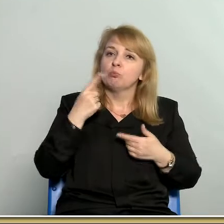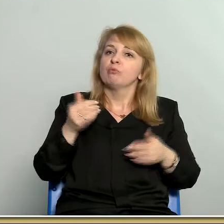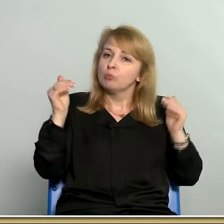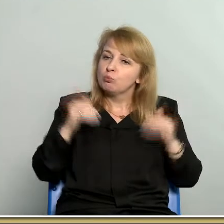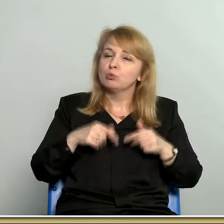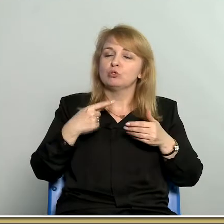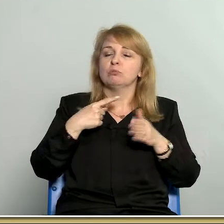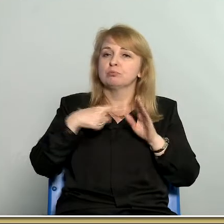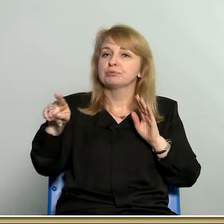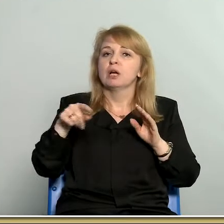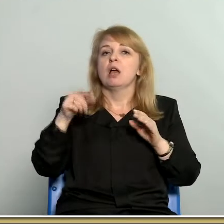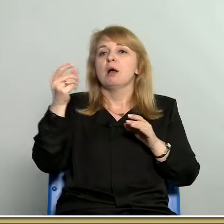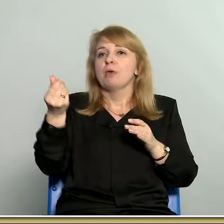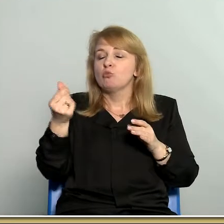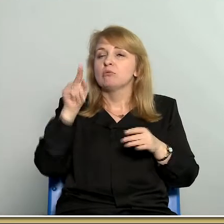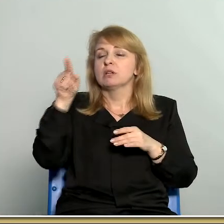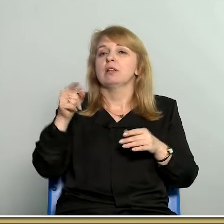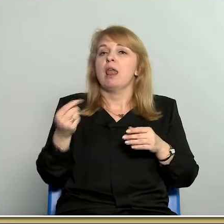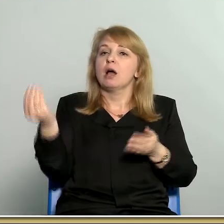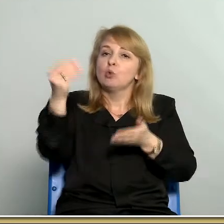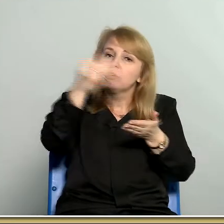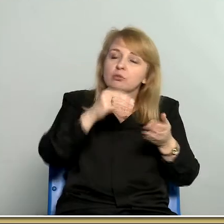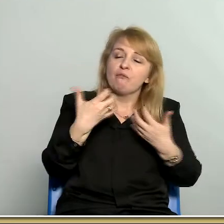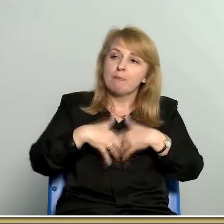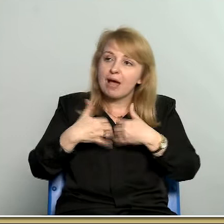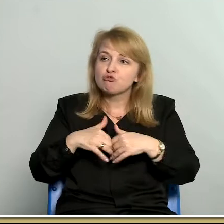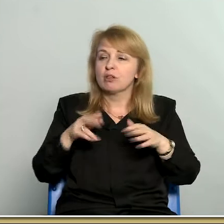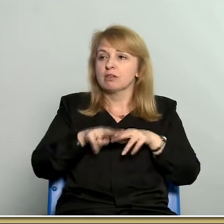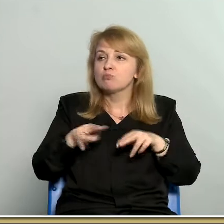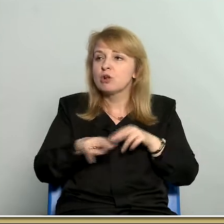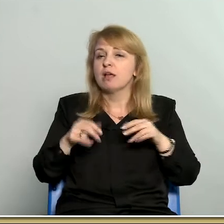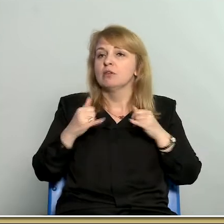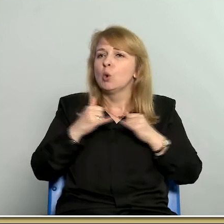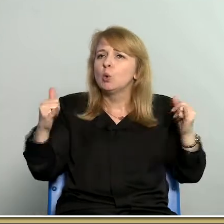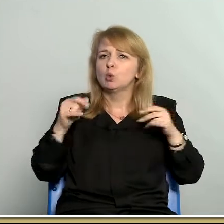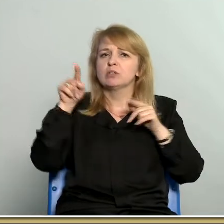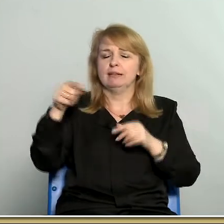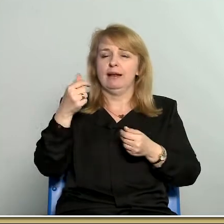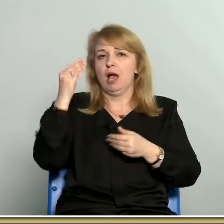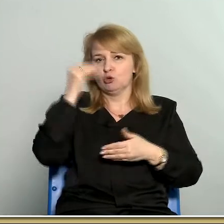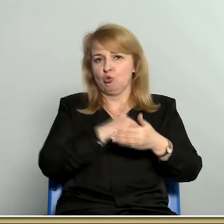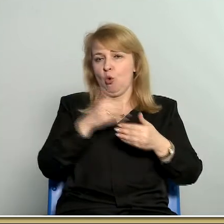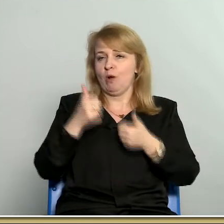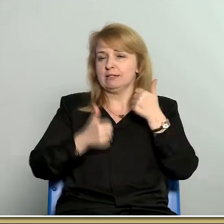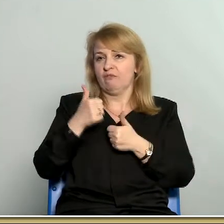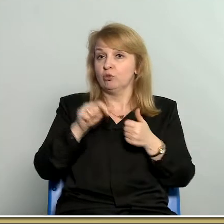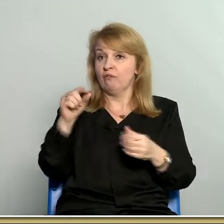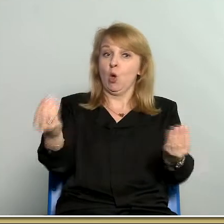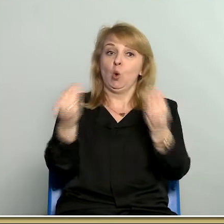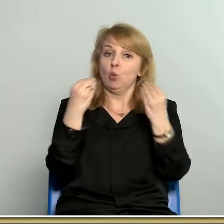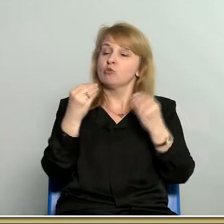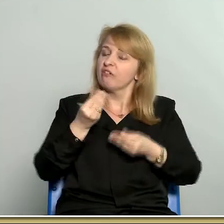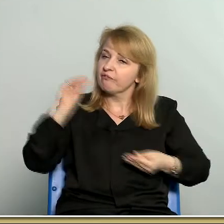dedykować na doposażenie szkół zawodowych w sprzęt, w maszyny, które będą ujakościowiały pracę z uczniem.